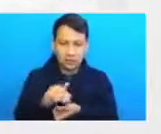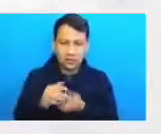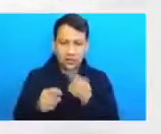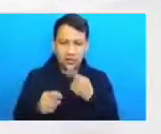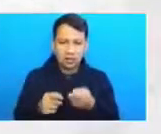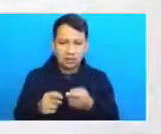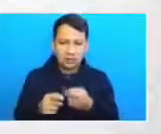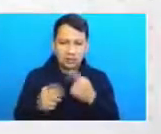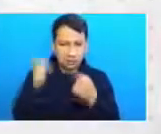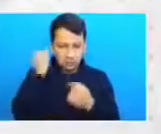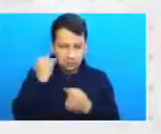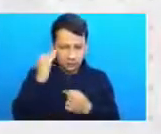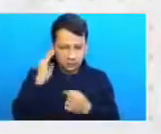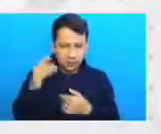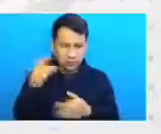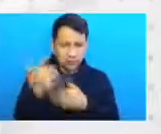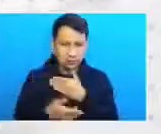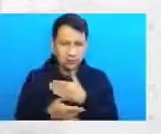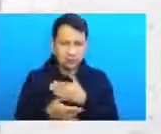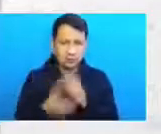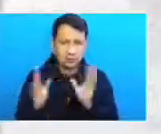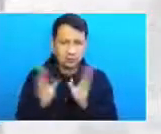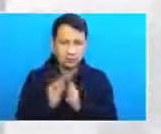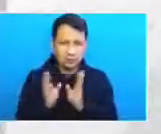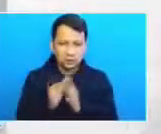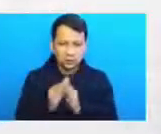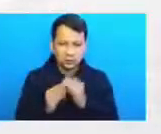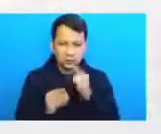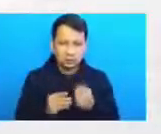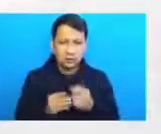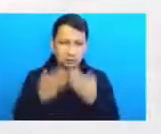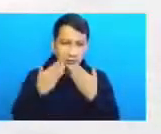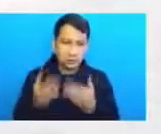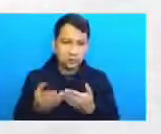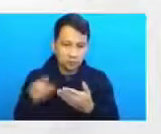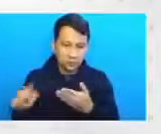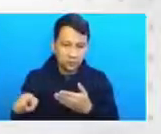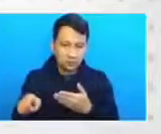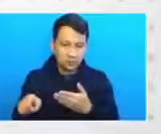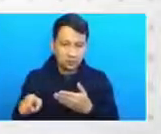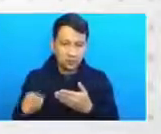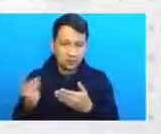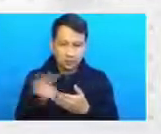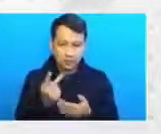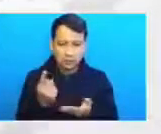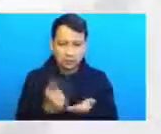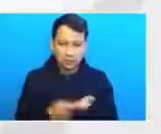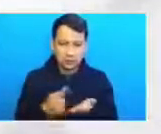establishmento sa Mumbai at iba pang lungsod kasunod ng pagbaba ng kaso ng COVID-19.